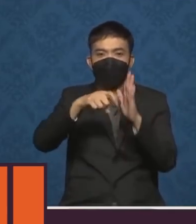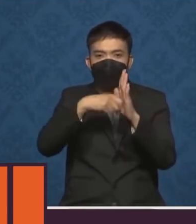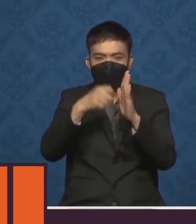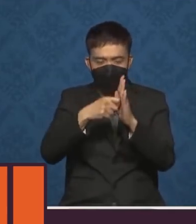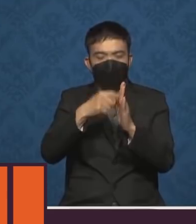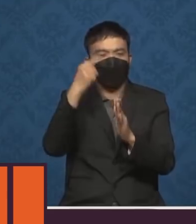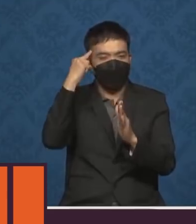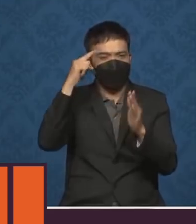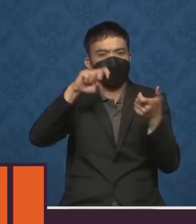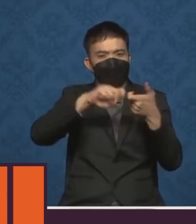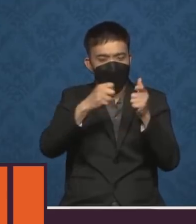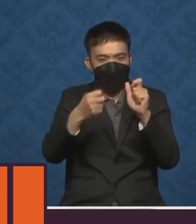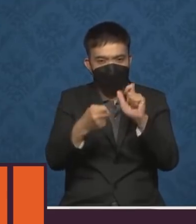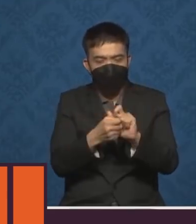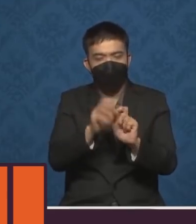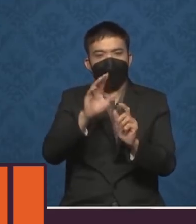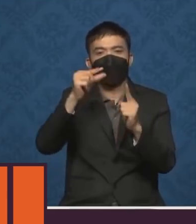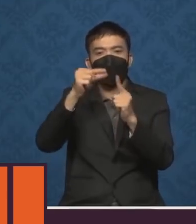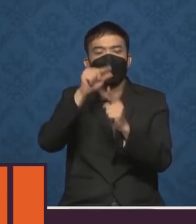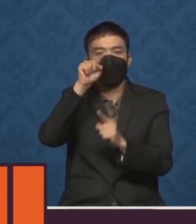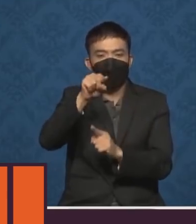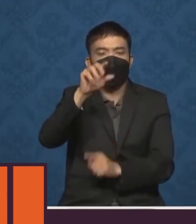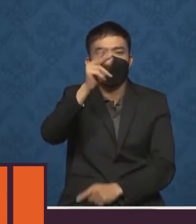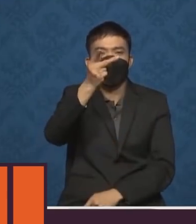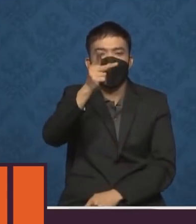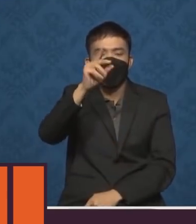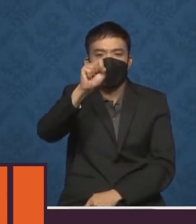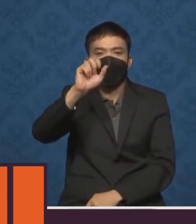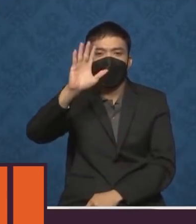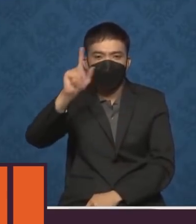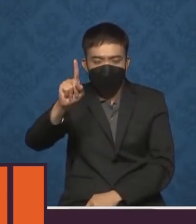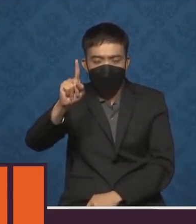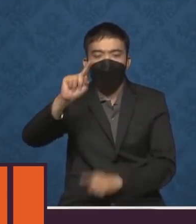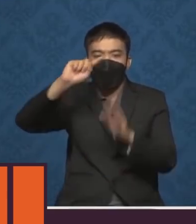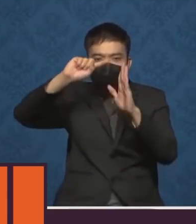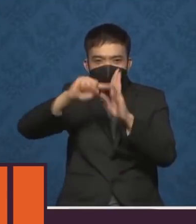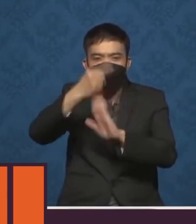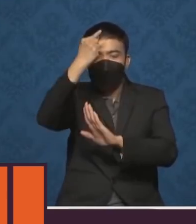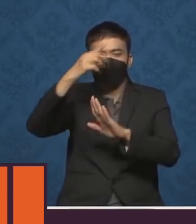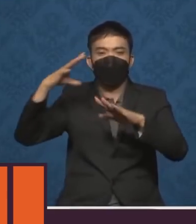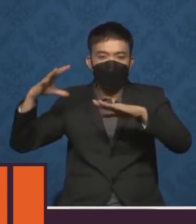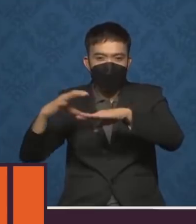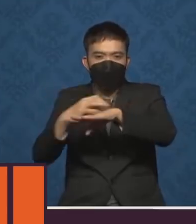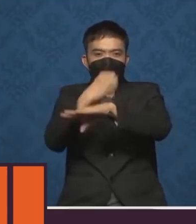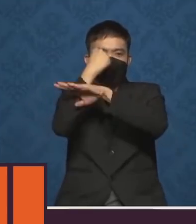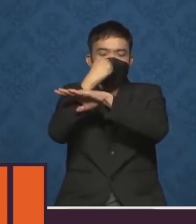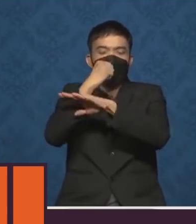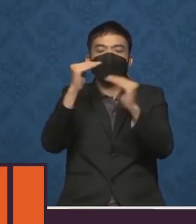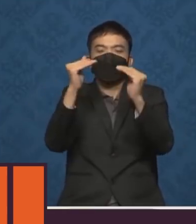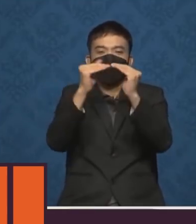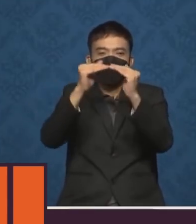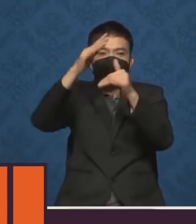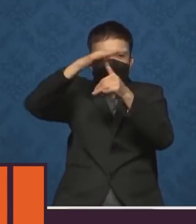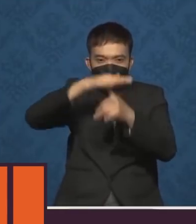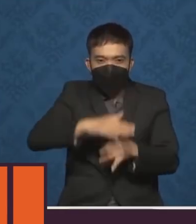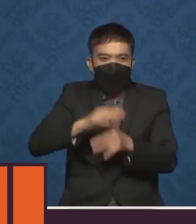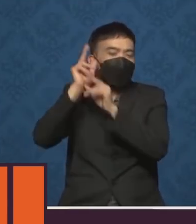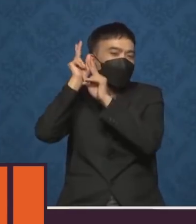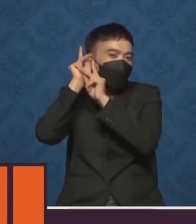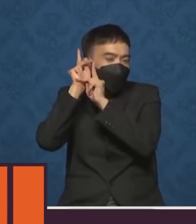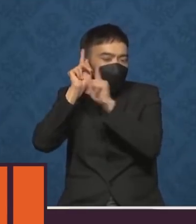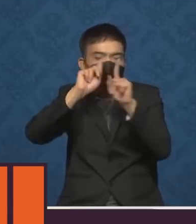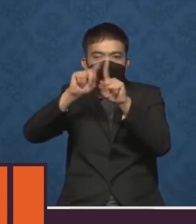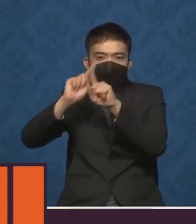คสช.ที่เป็นจุดเริ่มต้นเหล่านี้และระบบเผด็จการอำนาจนิยมที่ปิดกั้นสิทธิเสรีภาพของสื่อมวลชนก